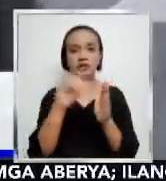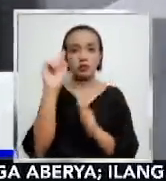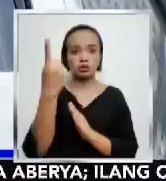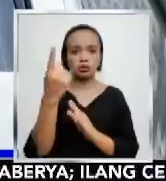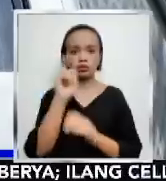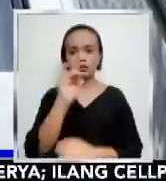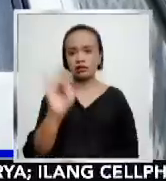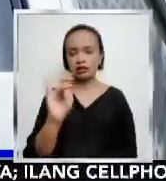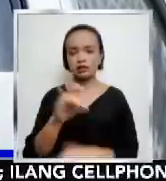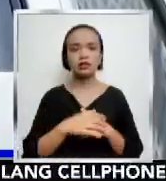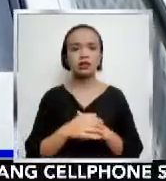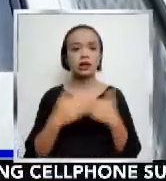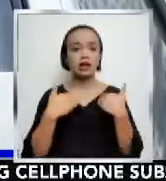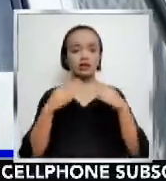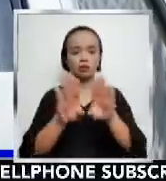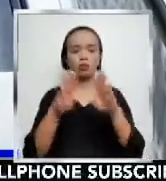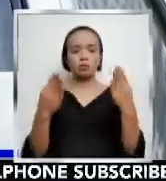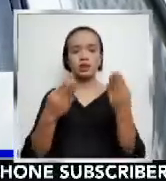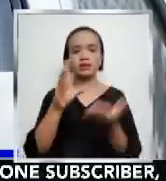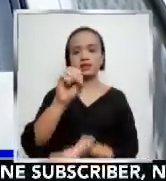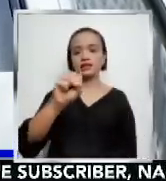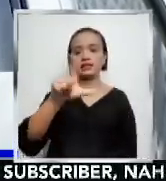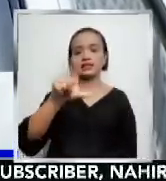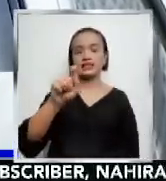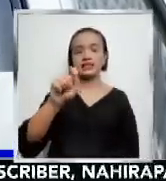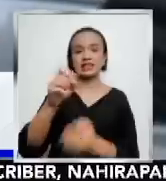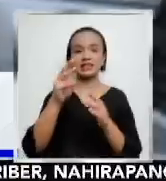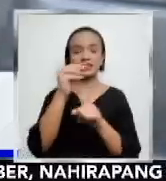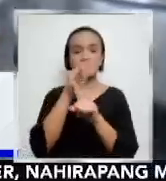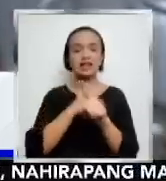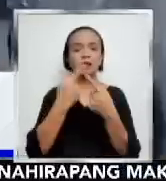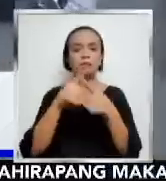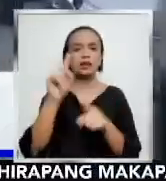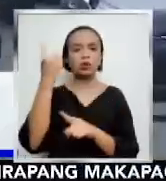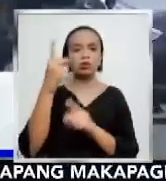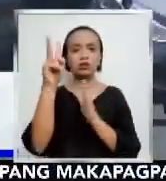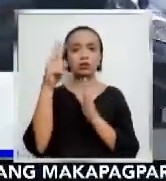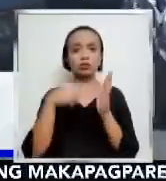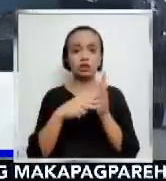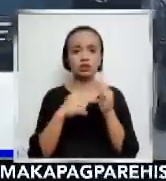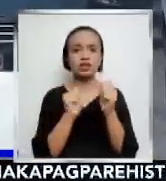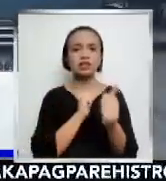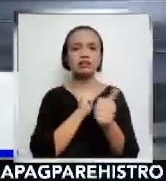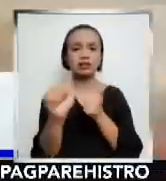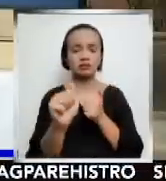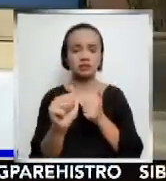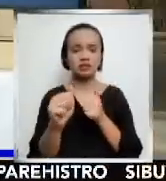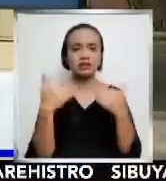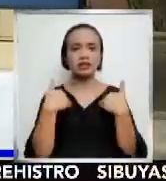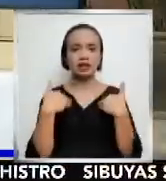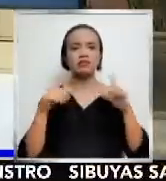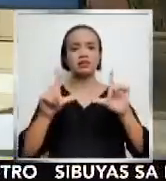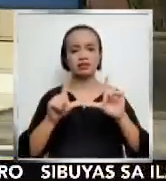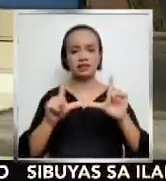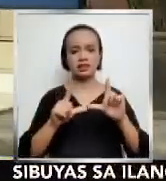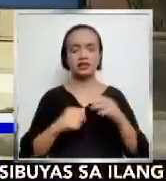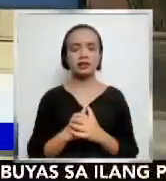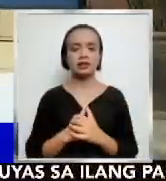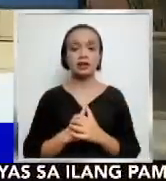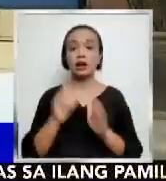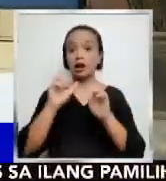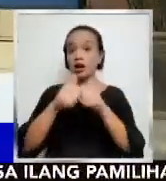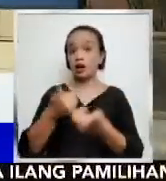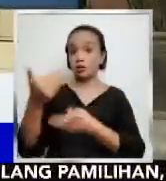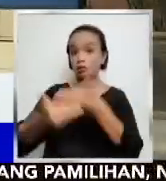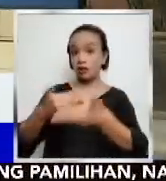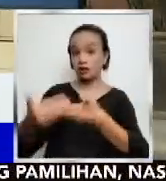Nagbukas sila ng mga slots noong Mayo pero lampas 2,000 lamang ang nakapasa at nakakuha ng prangkisa. Ang proseso ayon sa